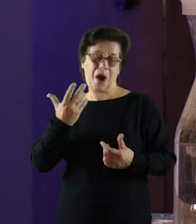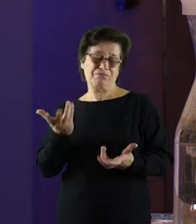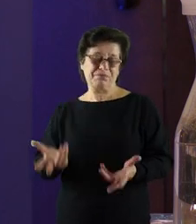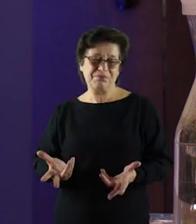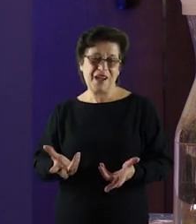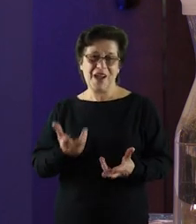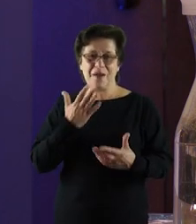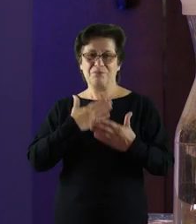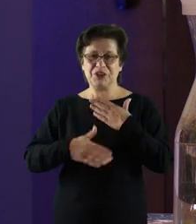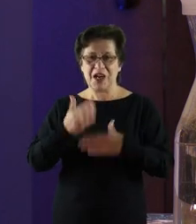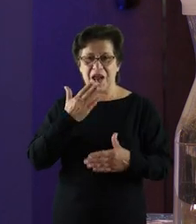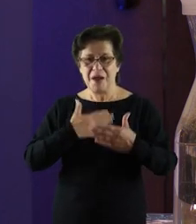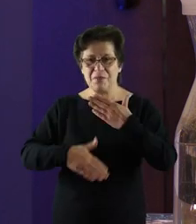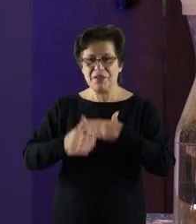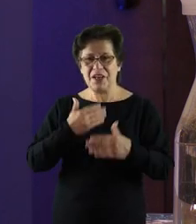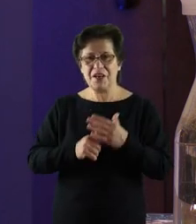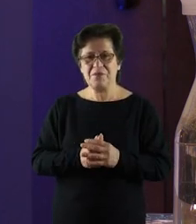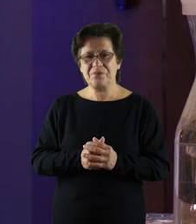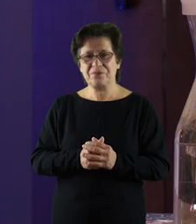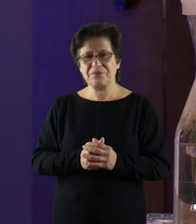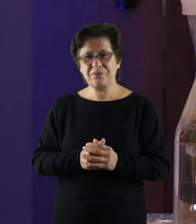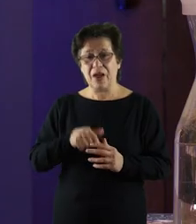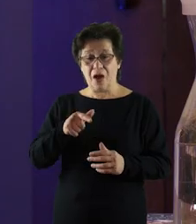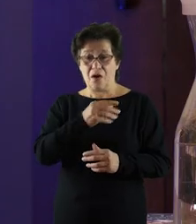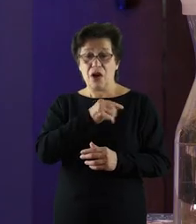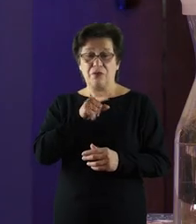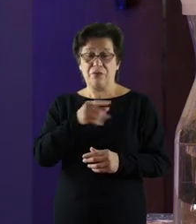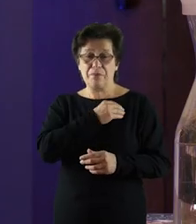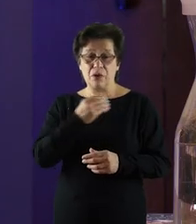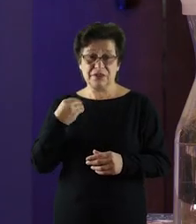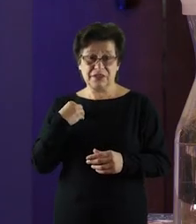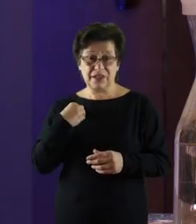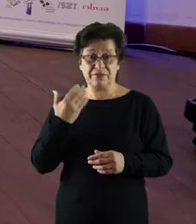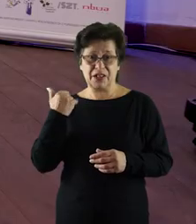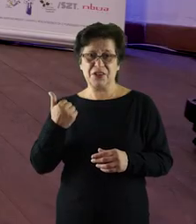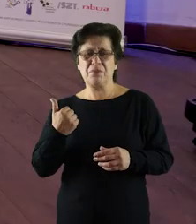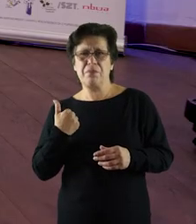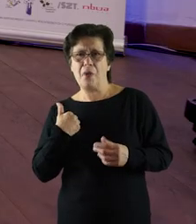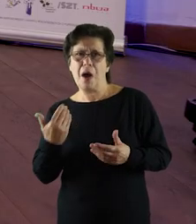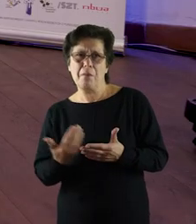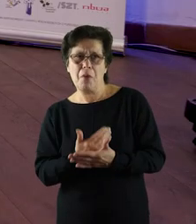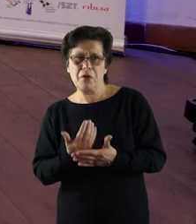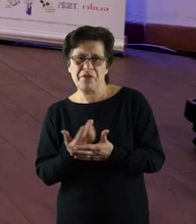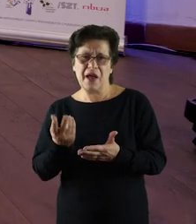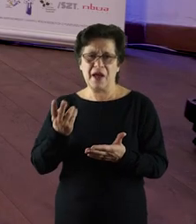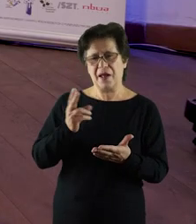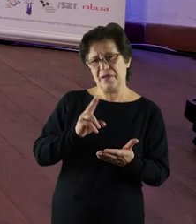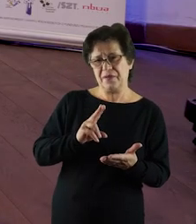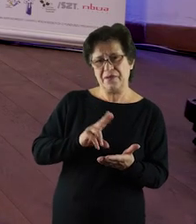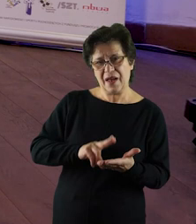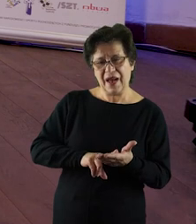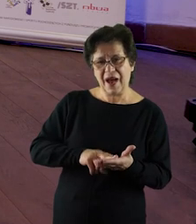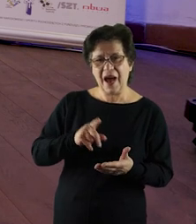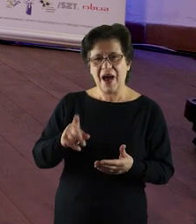książka bardzo ważna, zwłaszcza, że w Polsce wtedy nastawała dopiero moda na Bridget Jones,